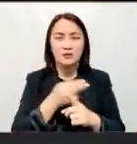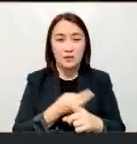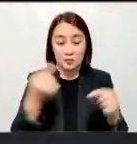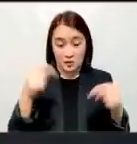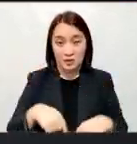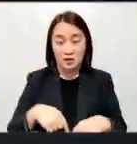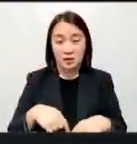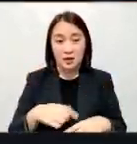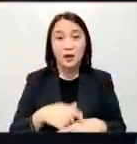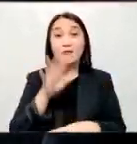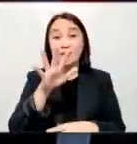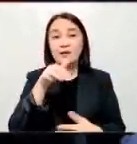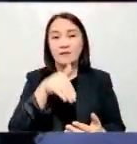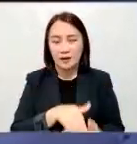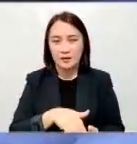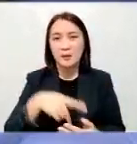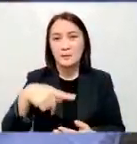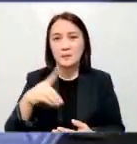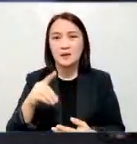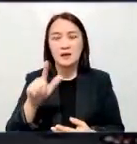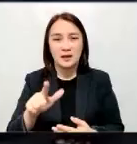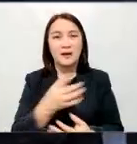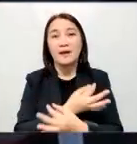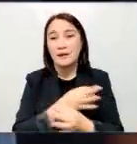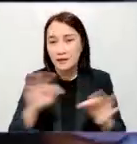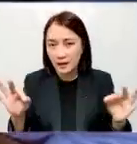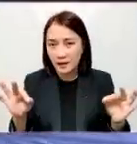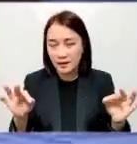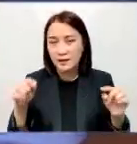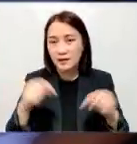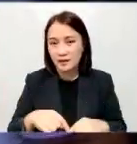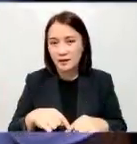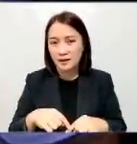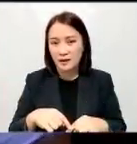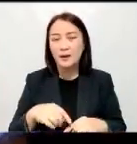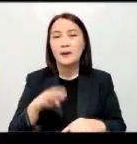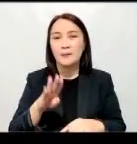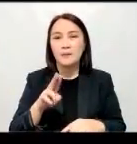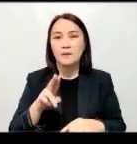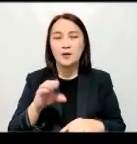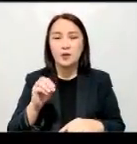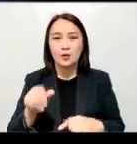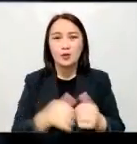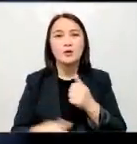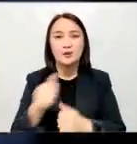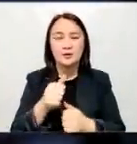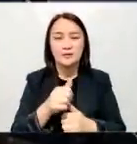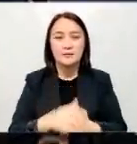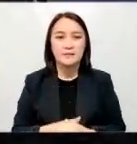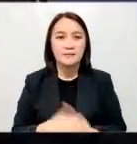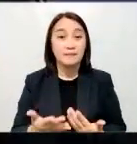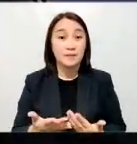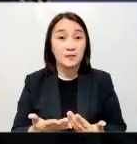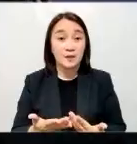sa 5,000 PDL at nakalaya sa ilalim ng pamumuno ni Bucor Chief General Gregorio Katapang Jr. Ang appeal namin sa kanila,